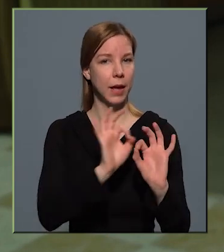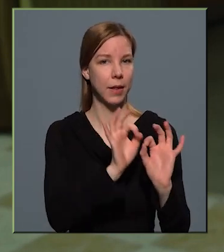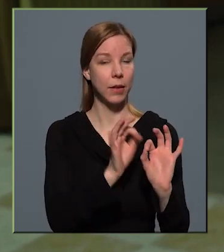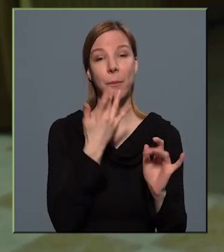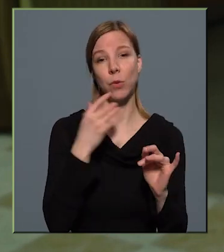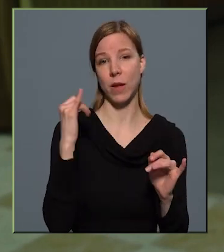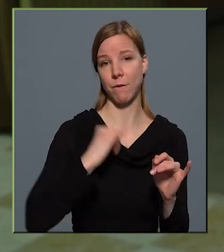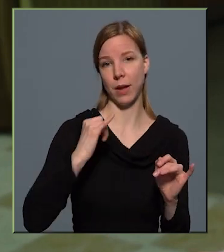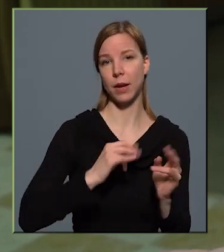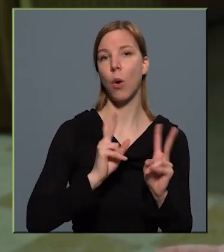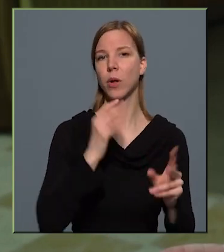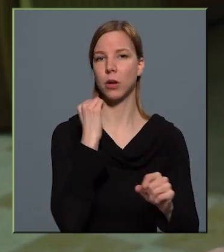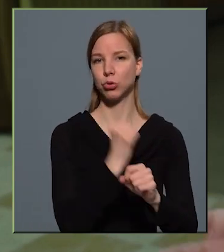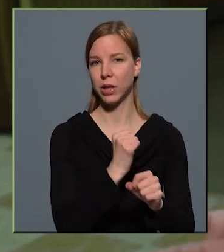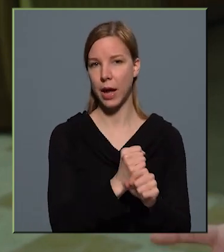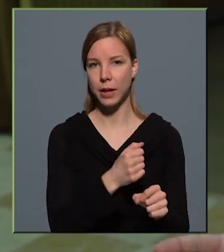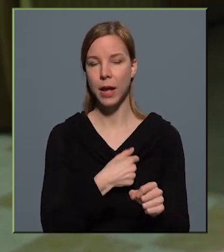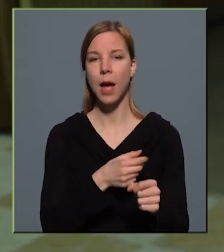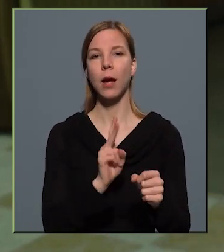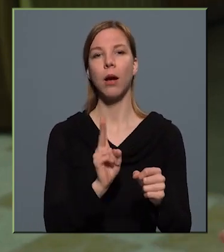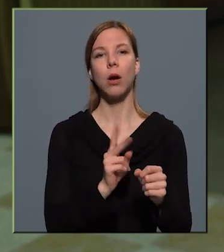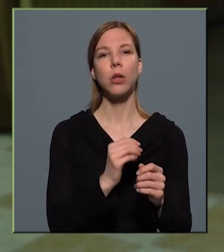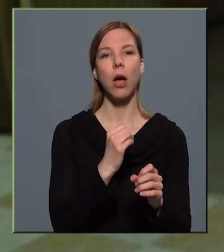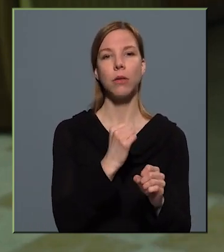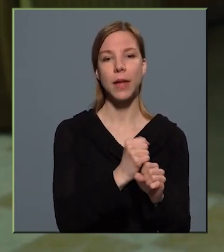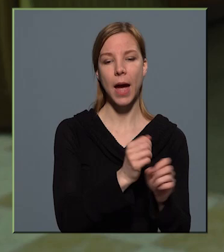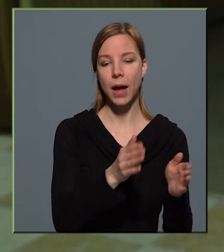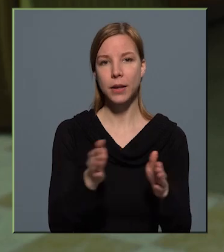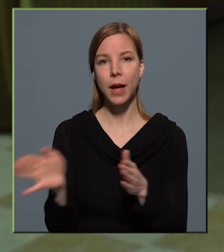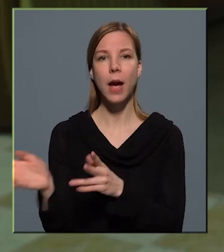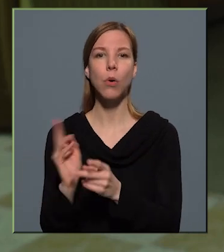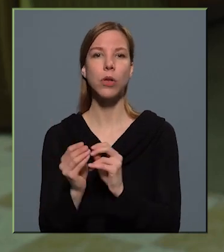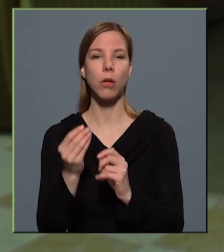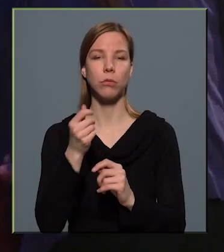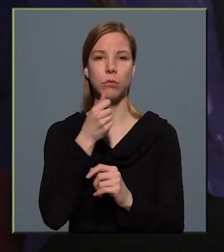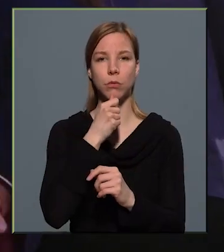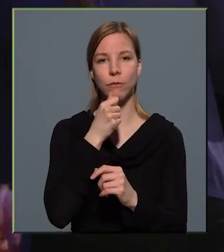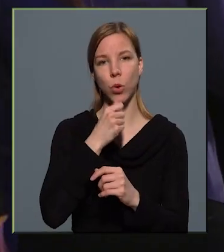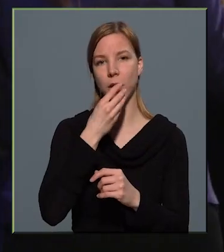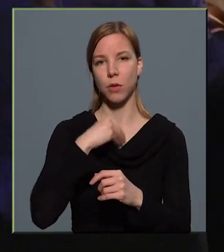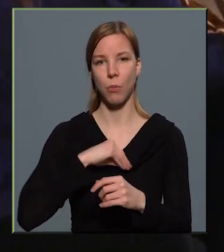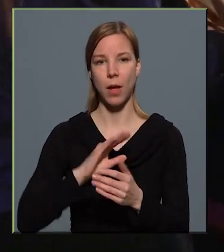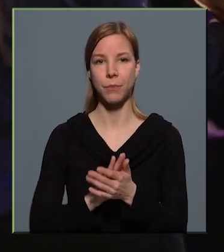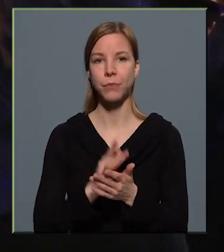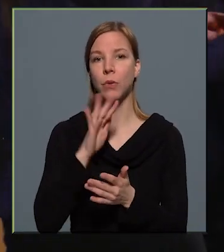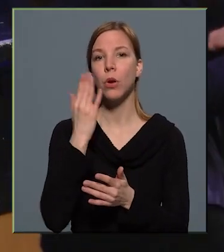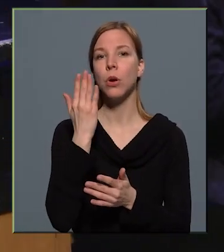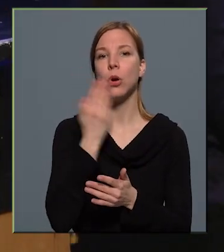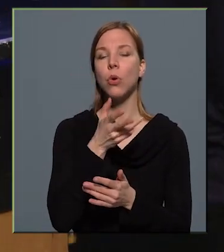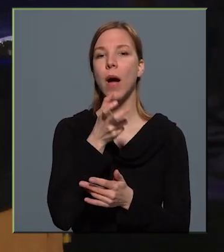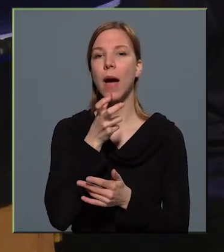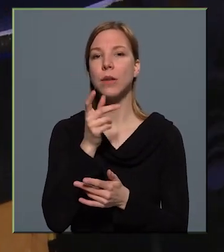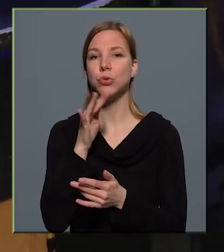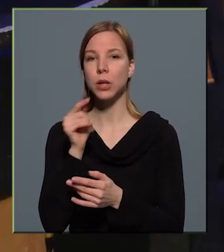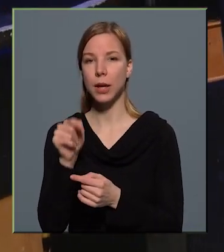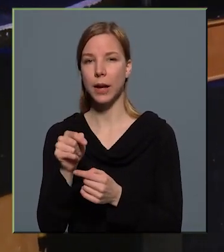fehérje, hogy készül a gyártósoron, hogy megy végig, és hogy fogyasztom el. Szóval nagyon jó azt látni. Rohács Rékával azzal fejeztük